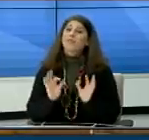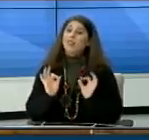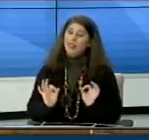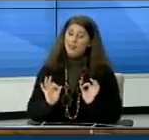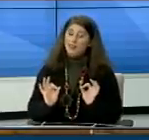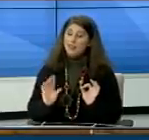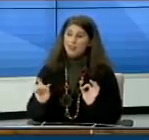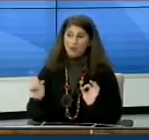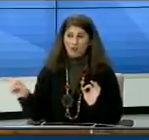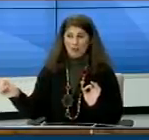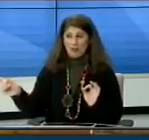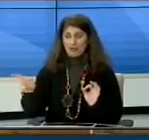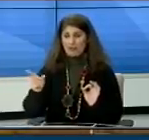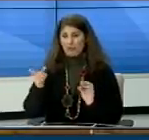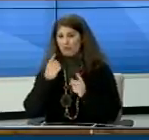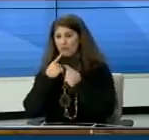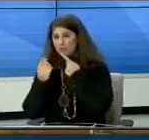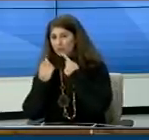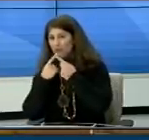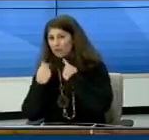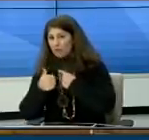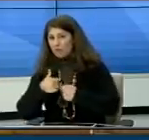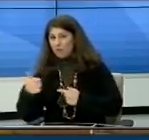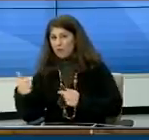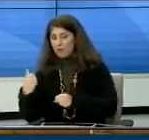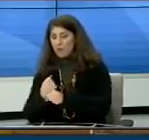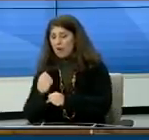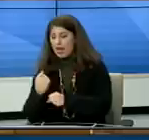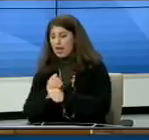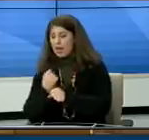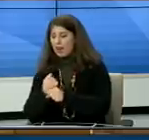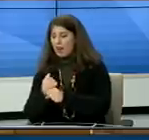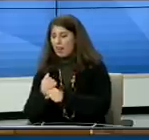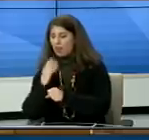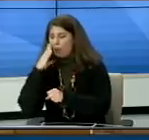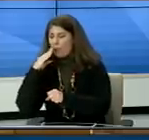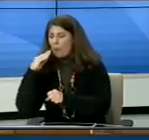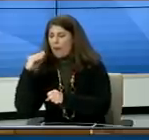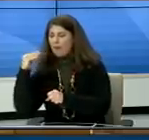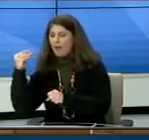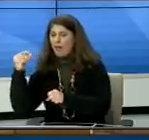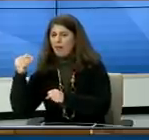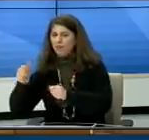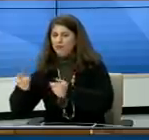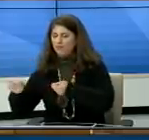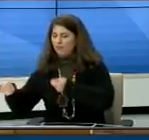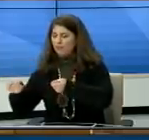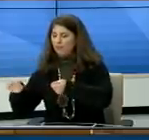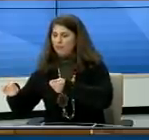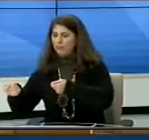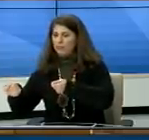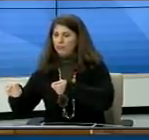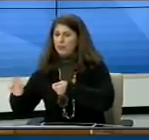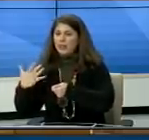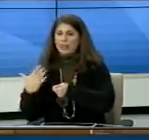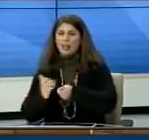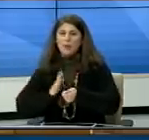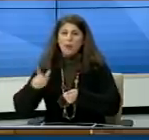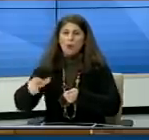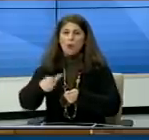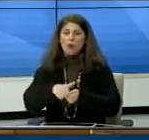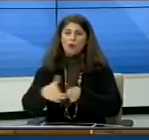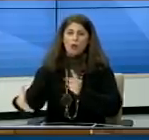αυτούς που συνομιλούσαν μόνο με εργατοπατέρες και κρατούσαν τους πολίτες όμοιρους με